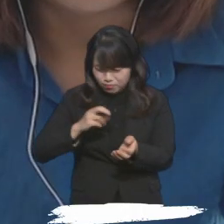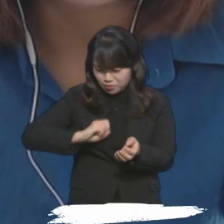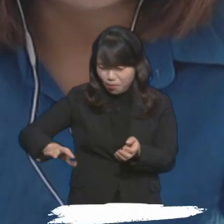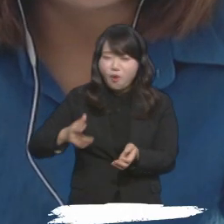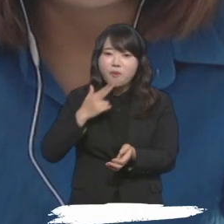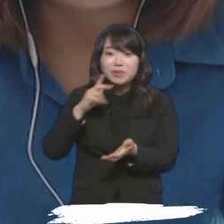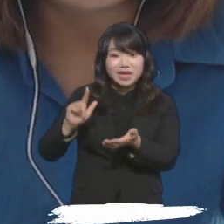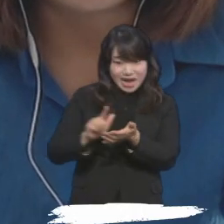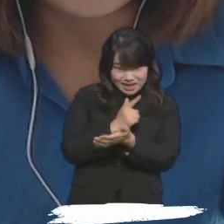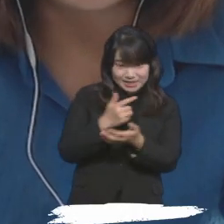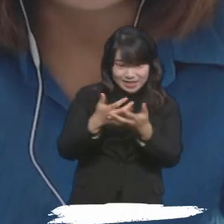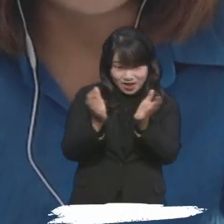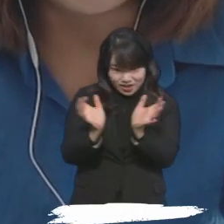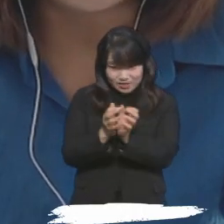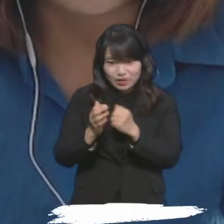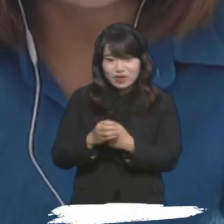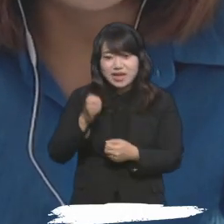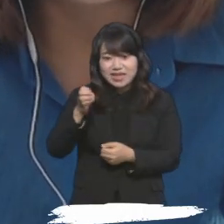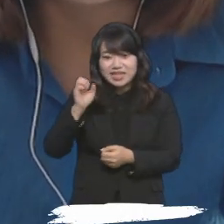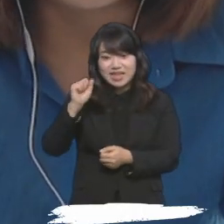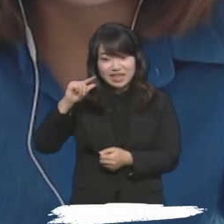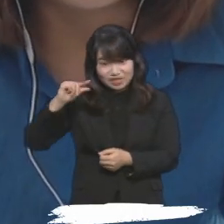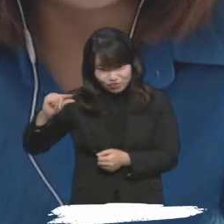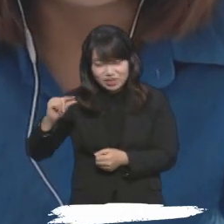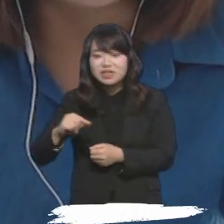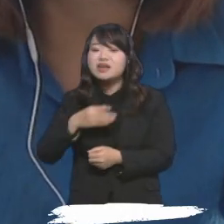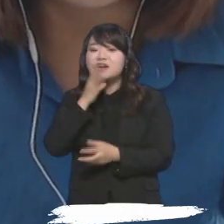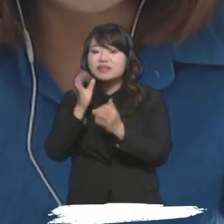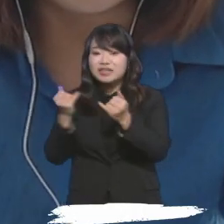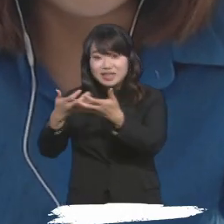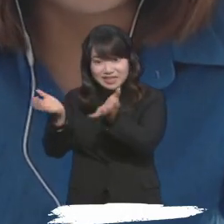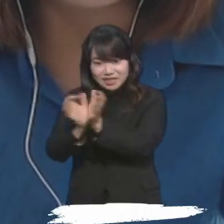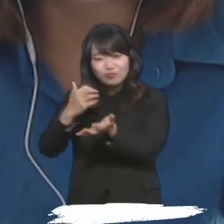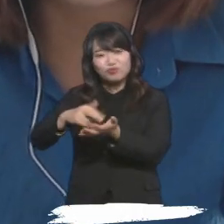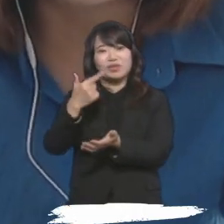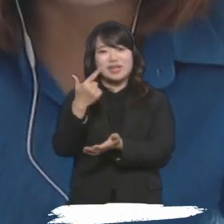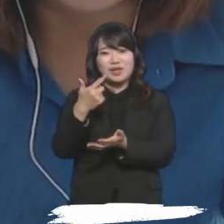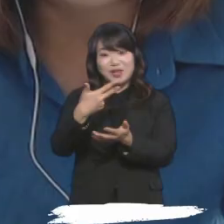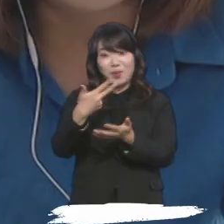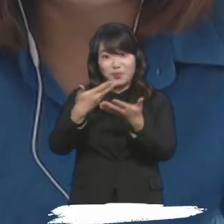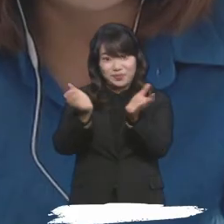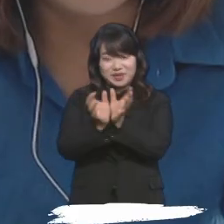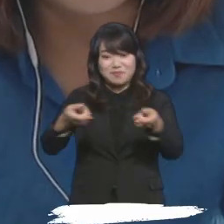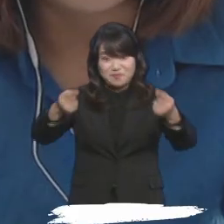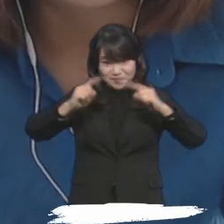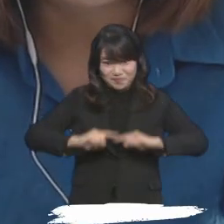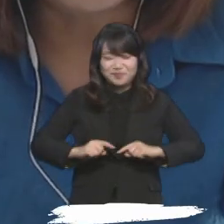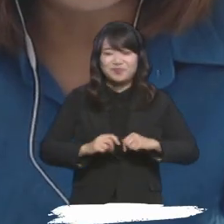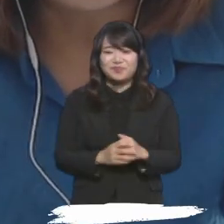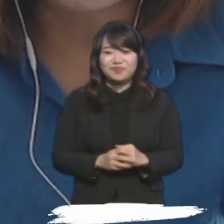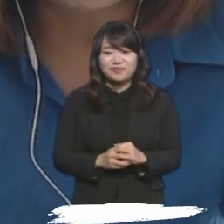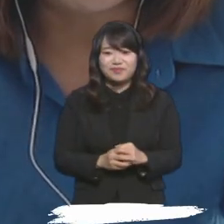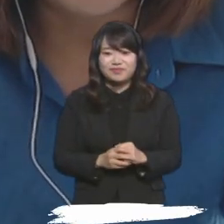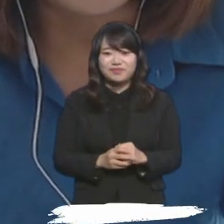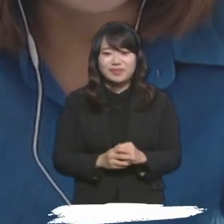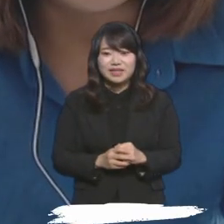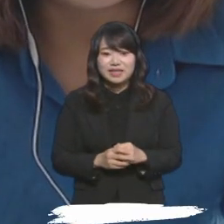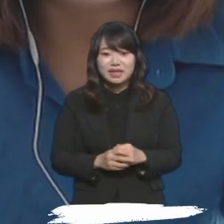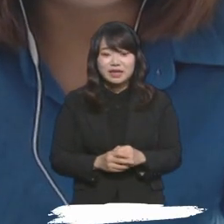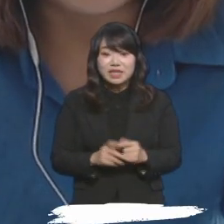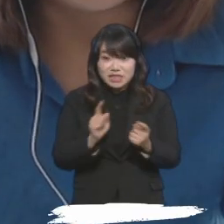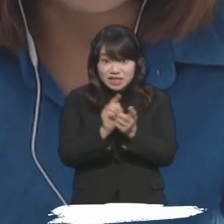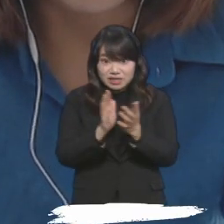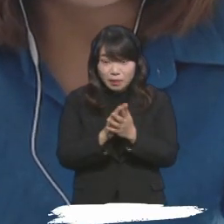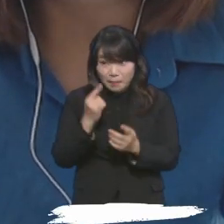강서, ESC 어르신 일자리 등 7개 단체 60여 분이 함께합니다. 현장 참여도